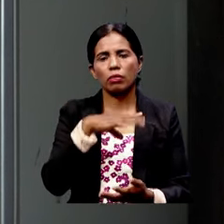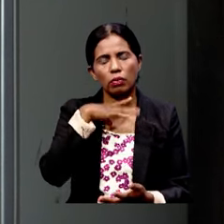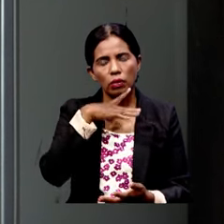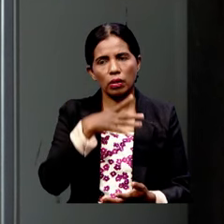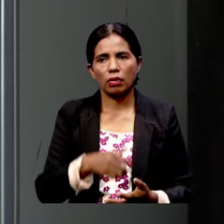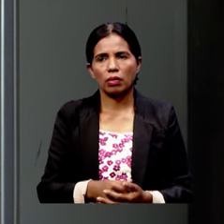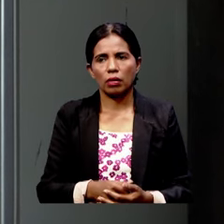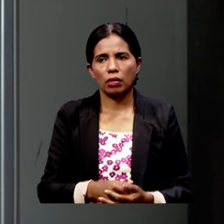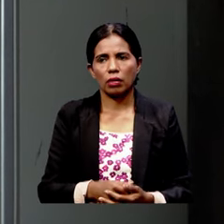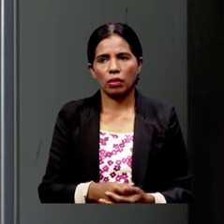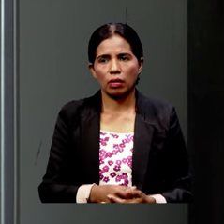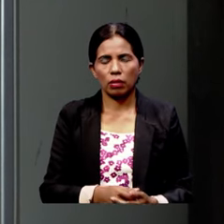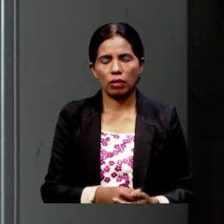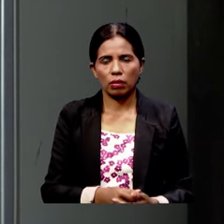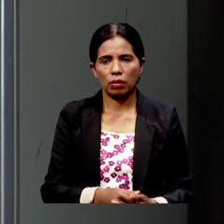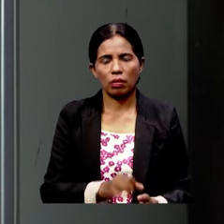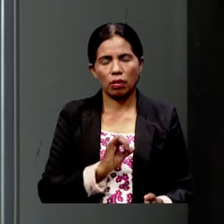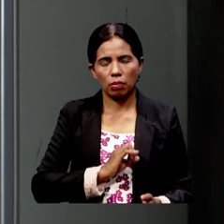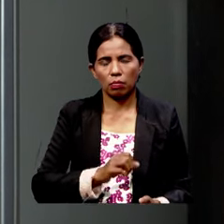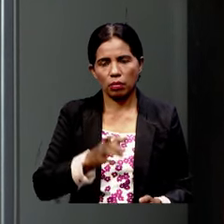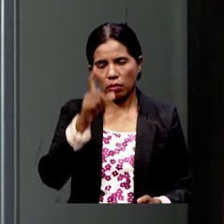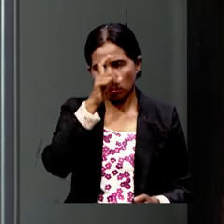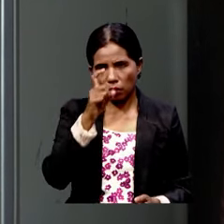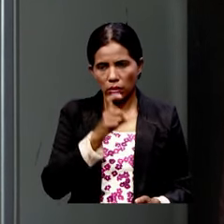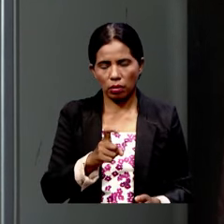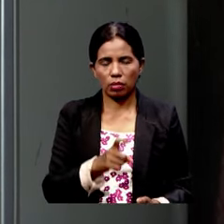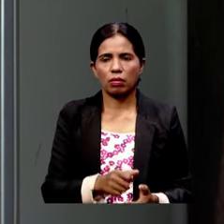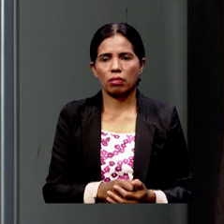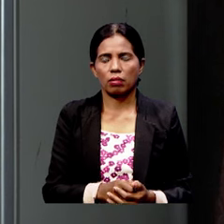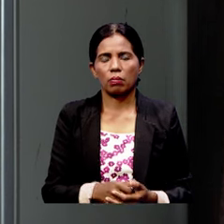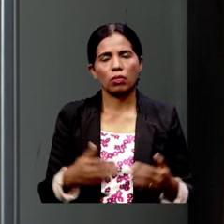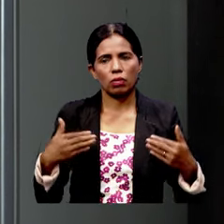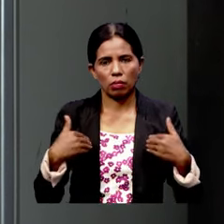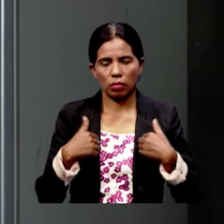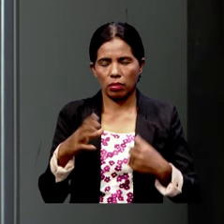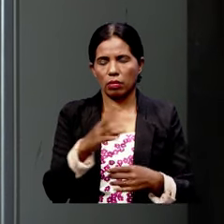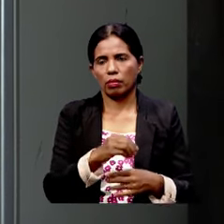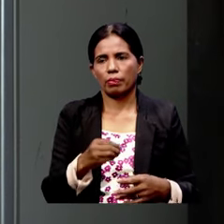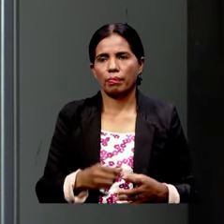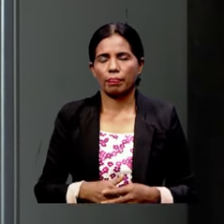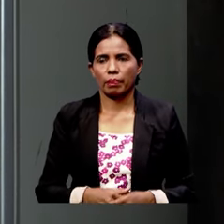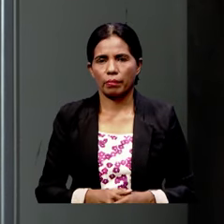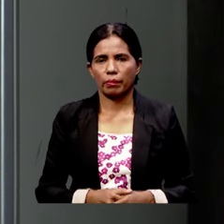Oke tuh asno bae bete ope lebel. Kau rumah sama si lebel tan sama baca.